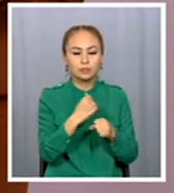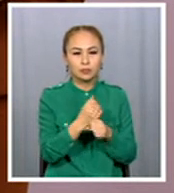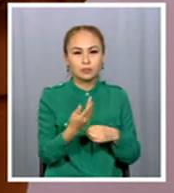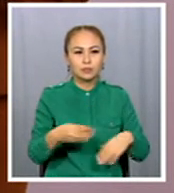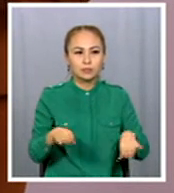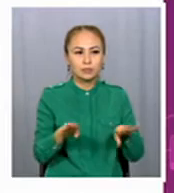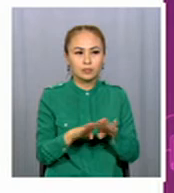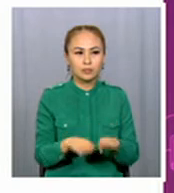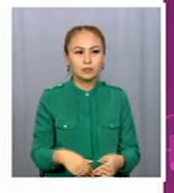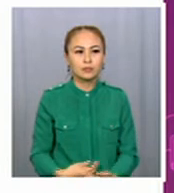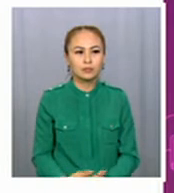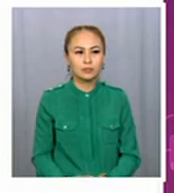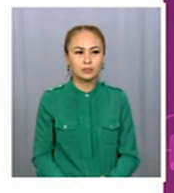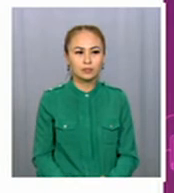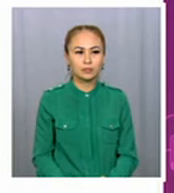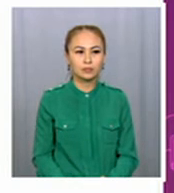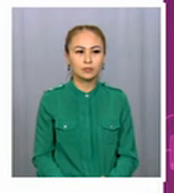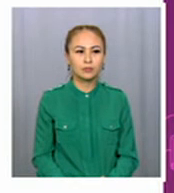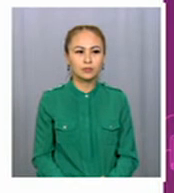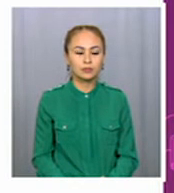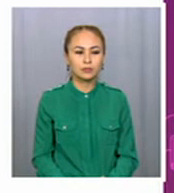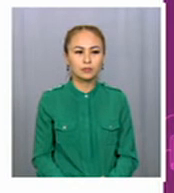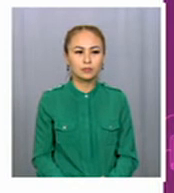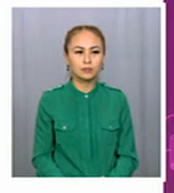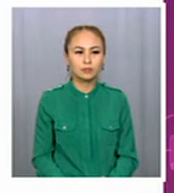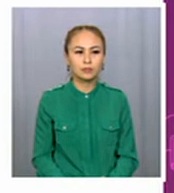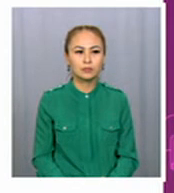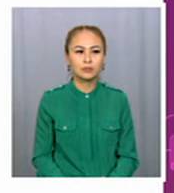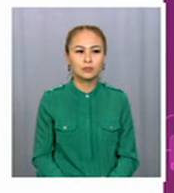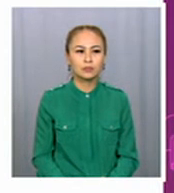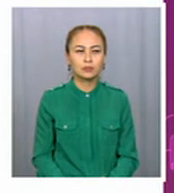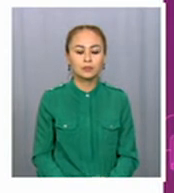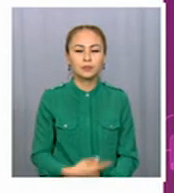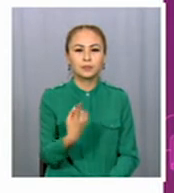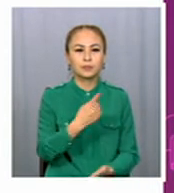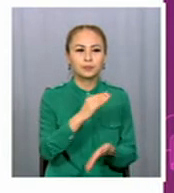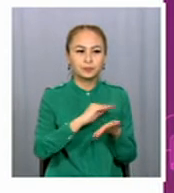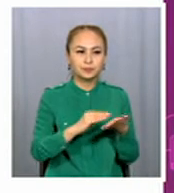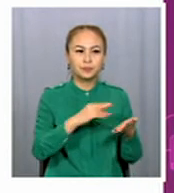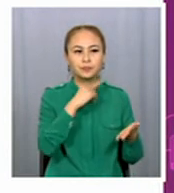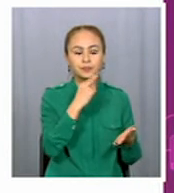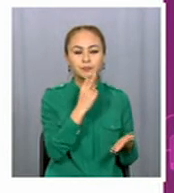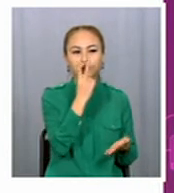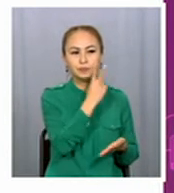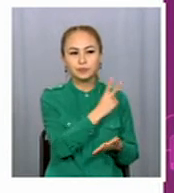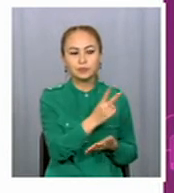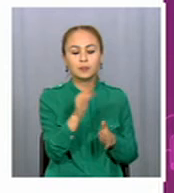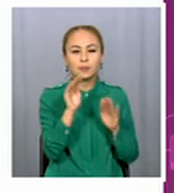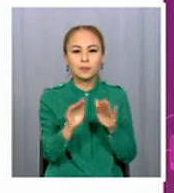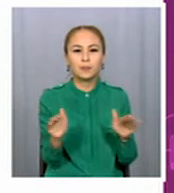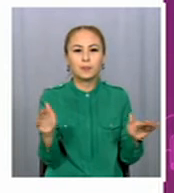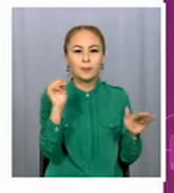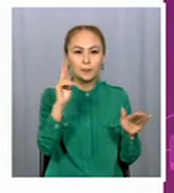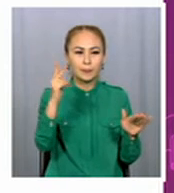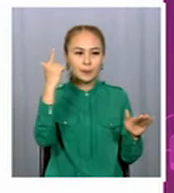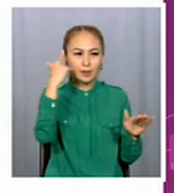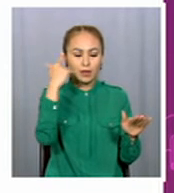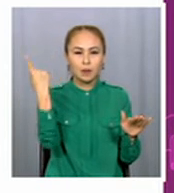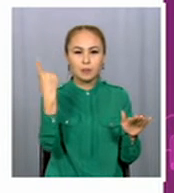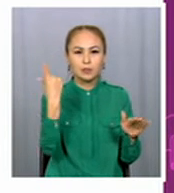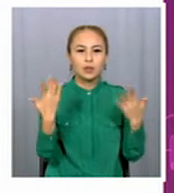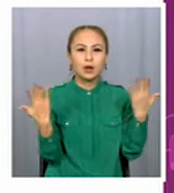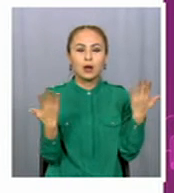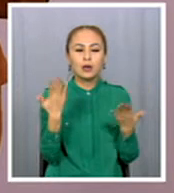табыңдар. Бірінші, өрнекке назар аударамыз. Балалар, қалай ойлайсыңдар, бірінші қай амал